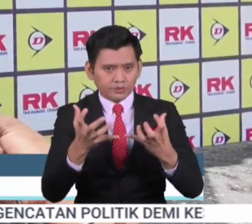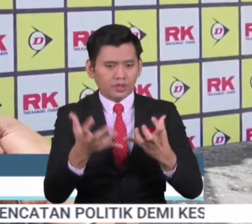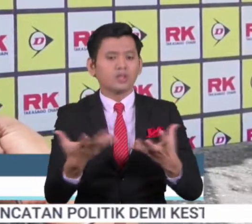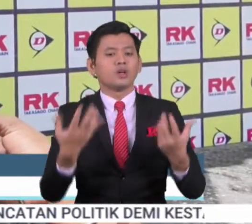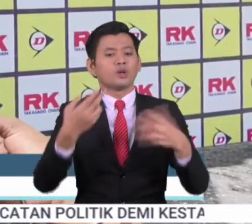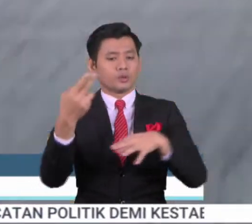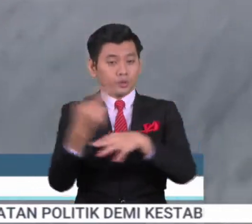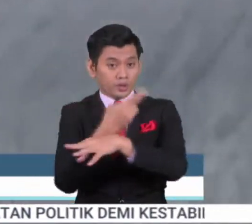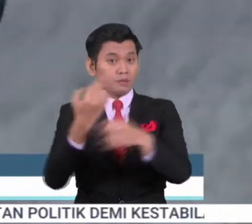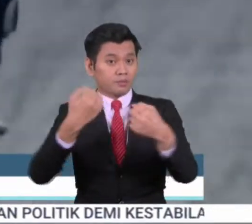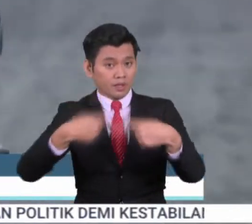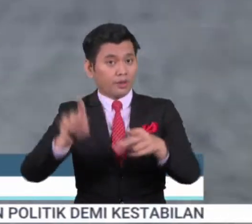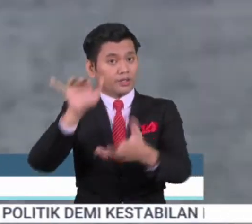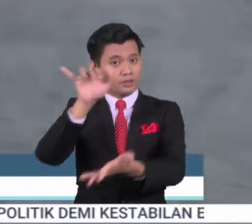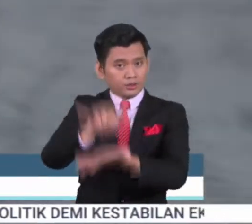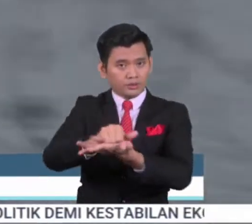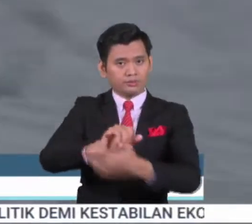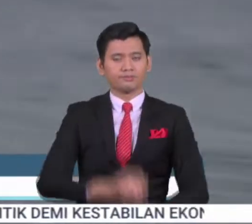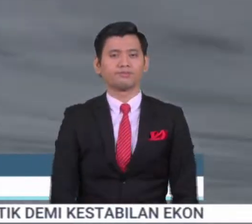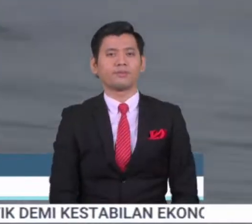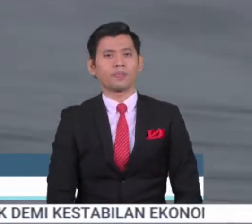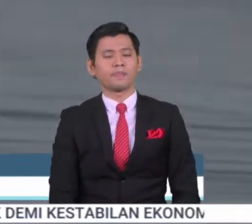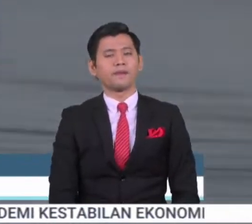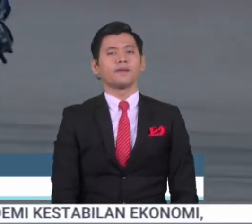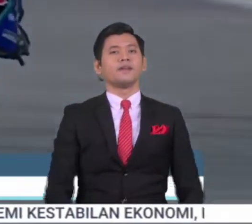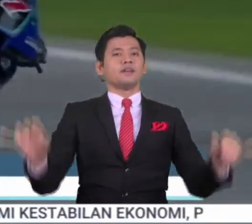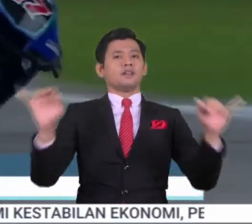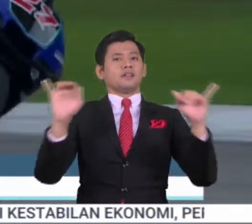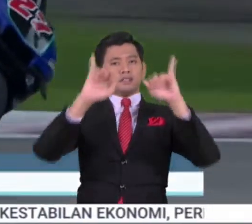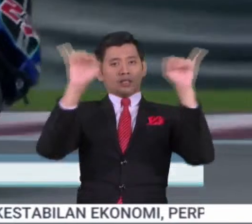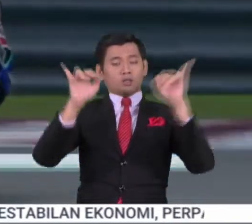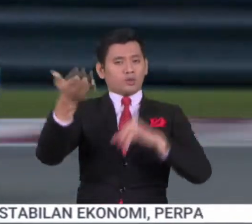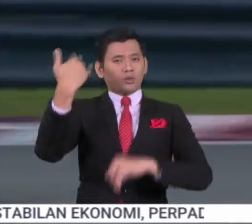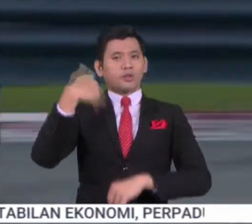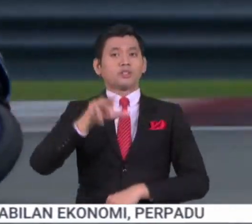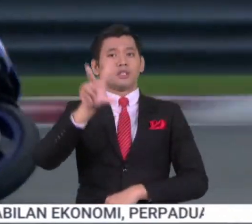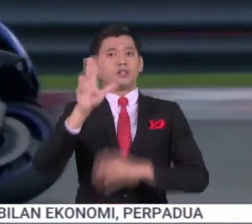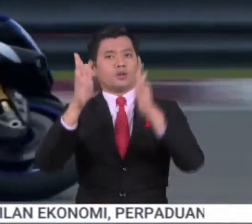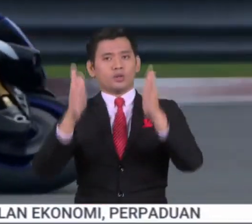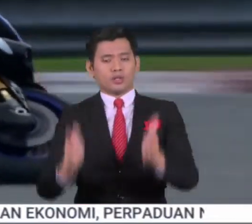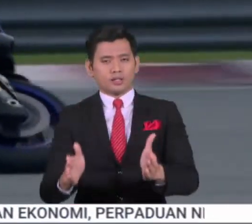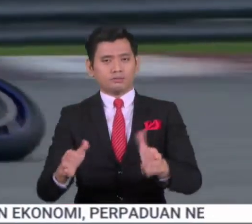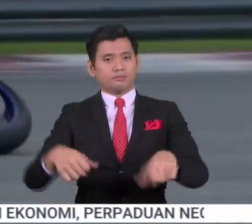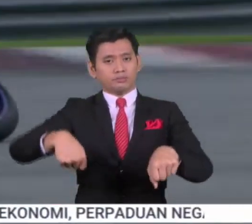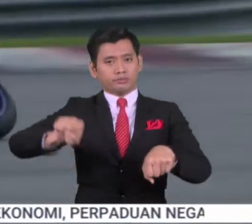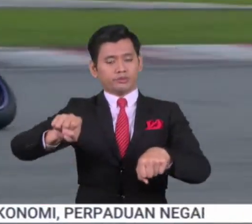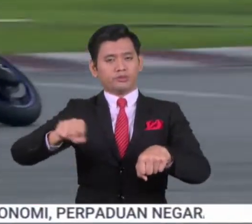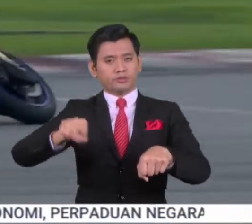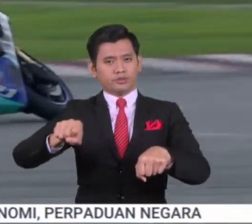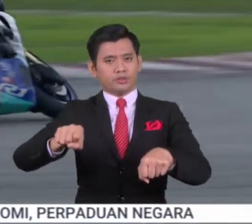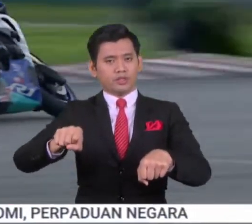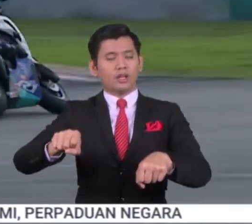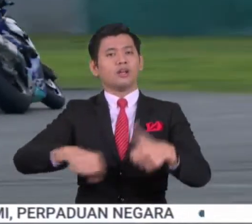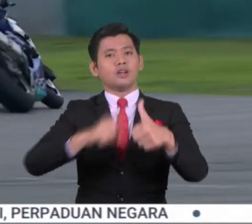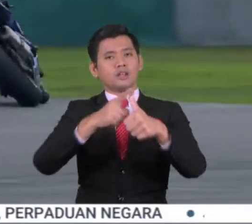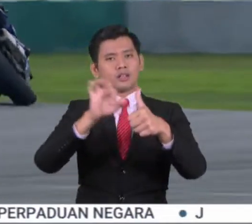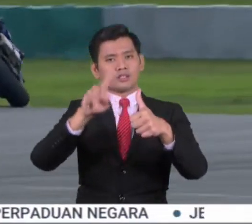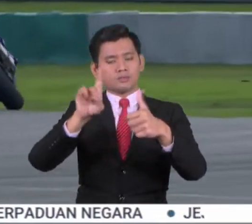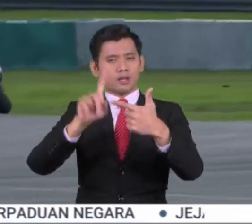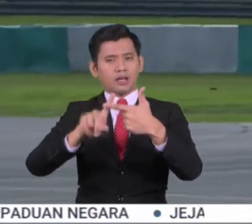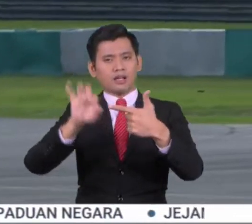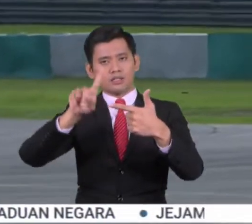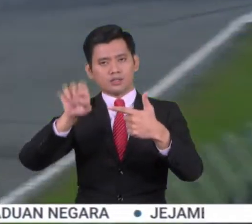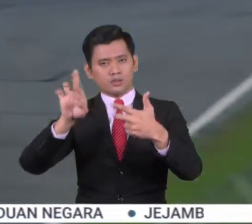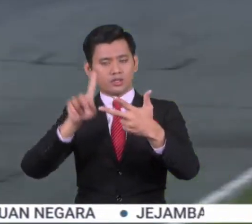saya nak ambil peluang tu lah. Pada edisi lalu, tiga pelumba negara, Kasma Daniel, Super Cape dan Azroi Hakim Anwar